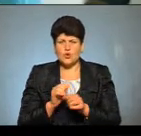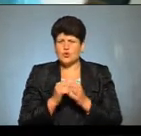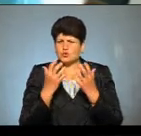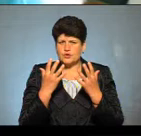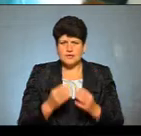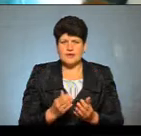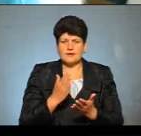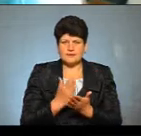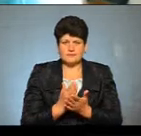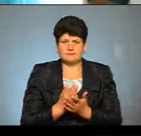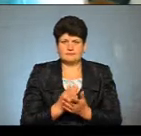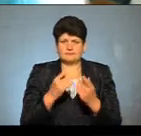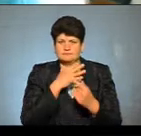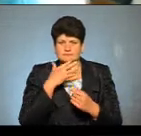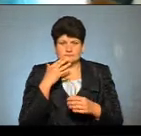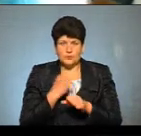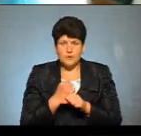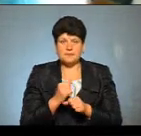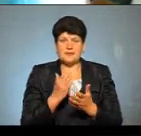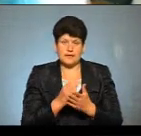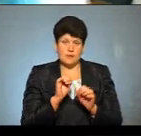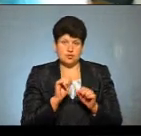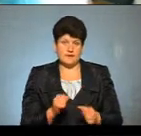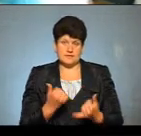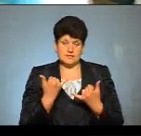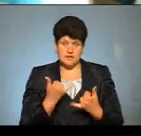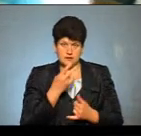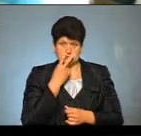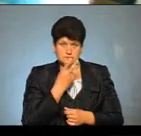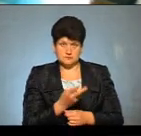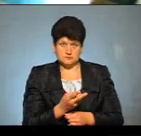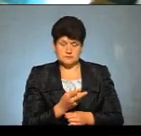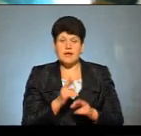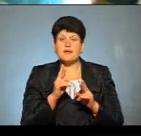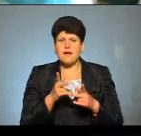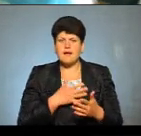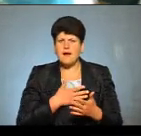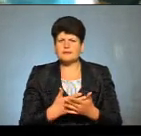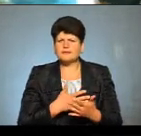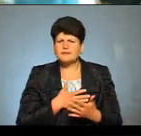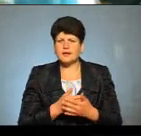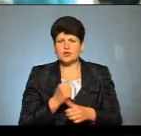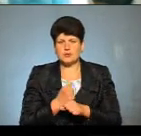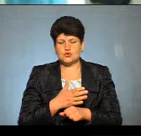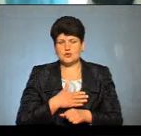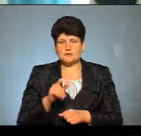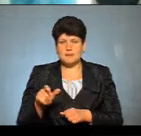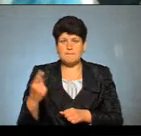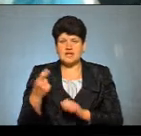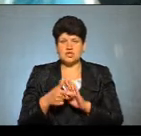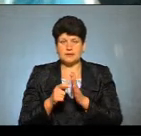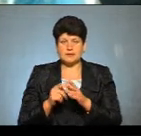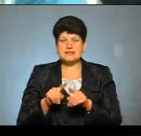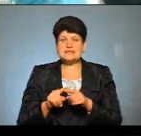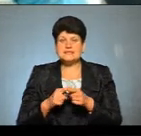лабораторії кипить робота. І зараз ви маєте можливість переконатися, як активно працює наш персонал. Перша кімната – це